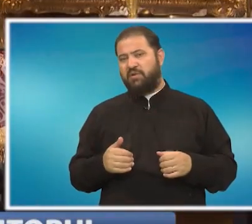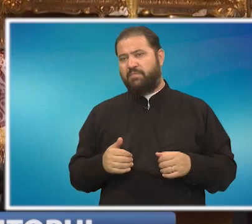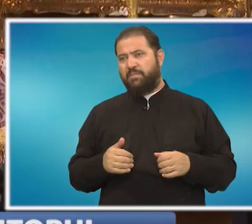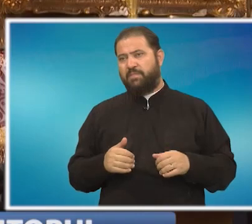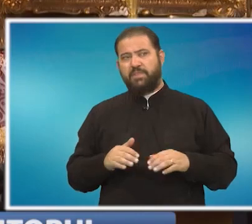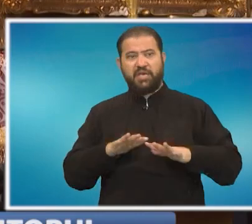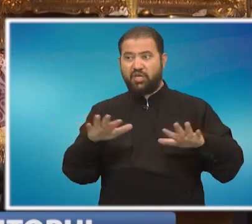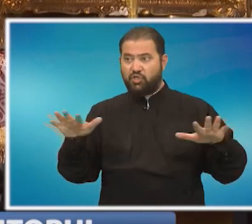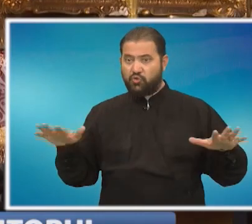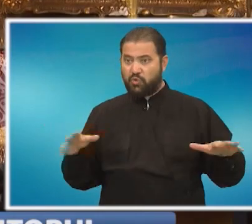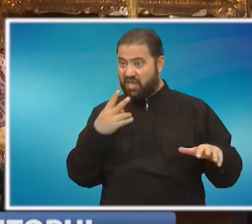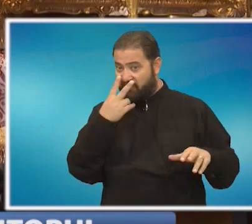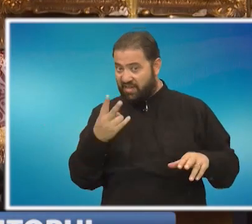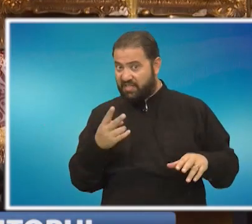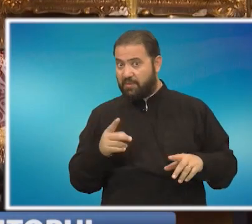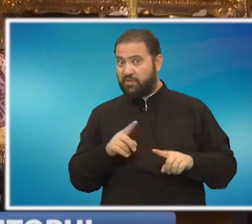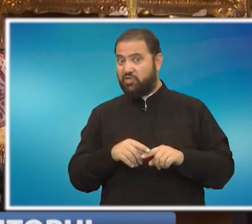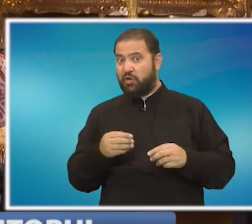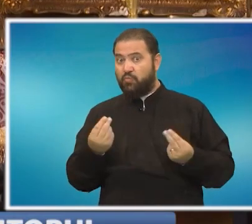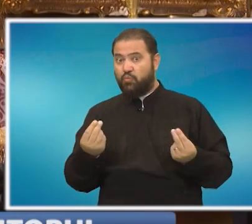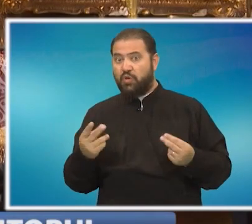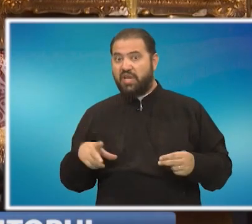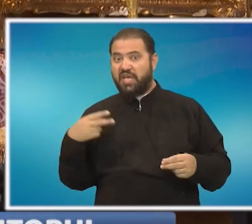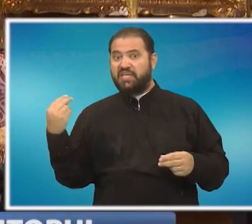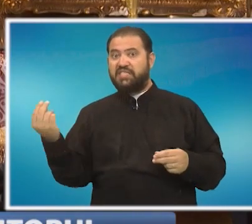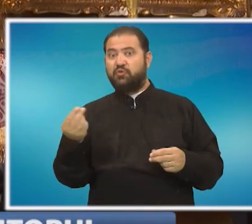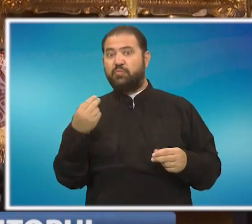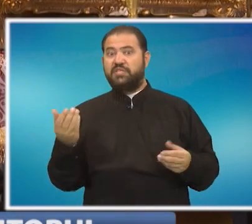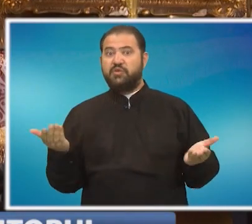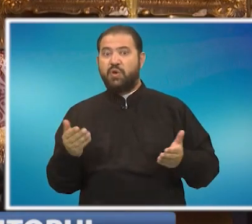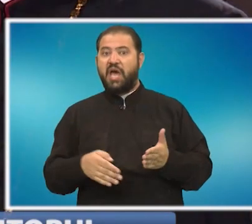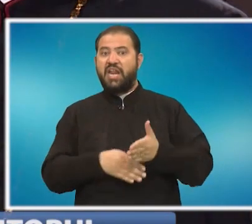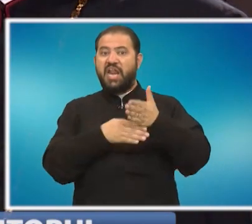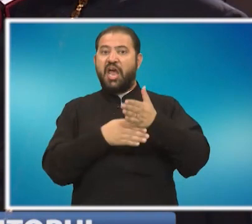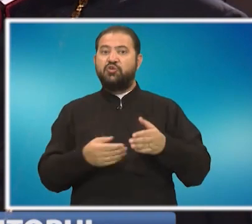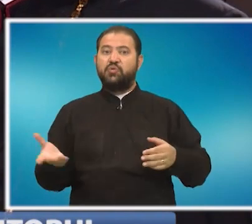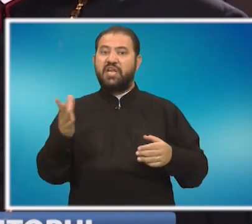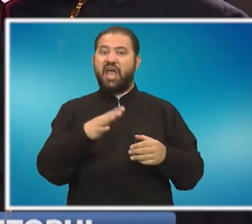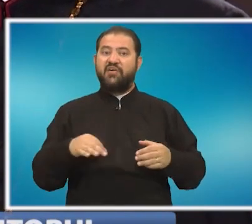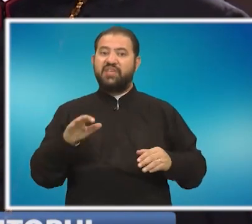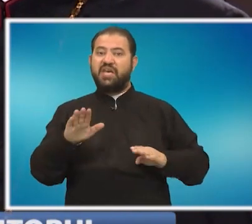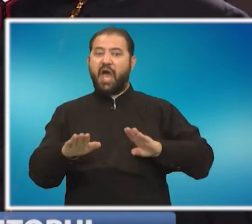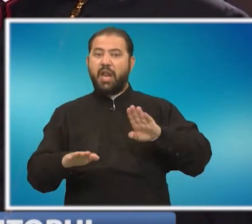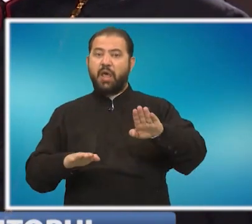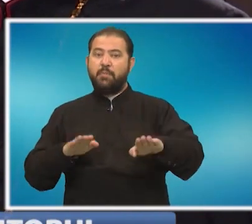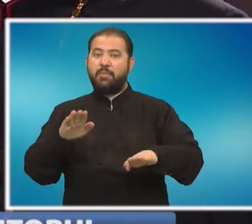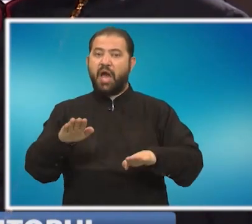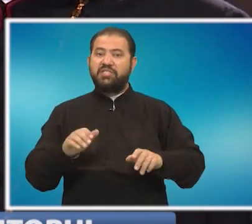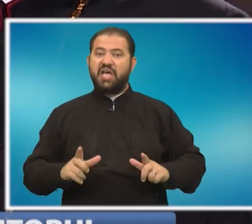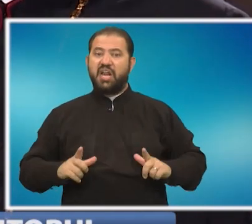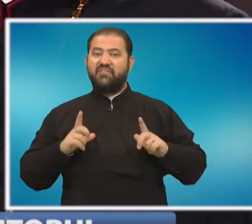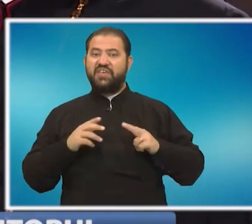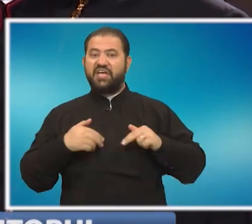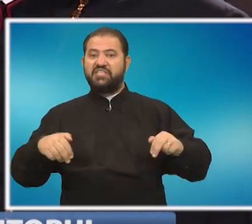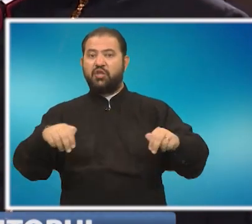evlavie și ceilalți și să învețe și ei ce înseamnă a fi cu adevărat creștin, ce înseamnă a fi